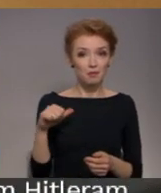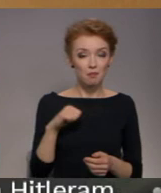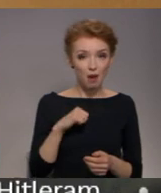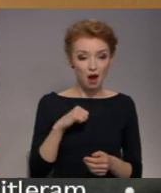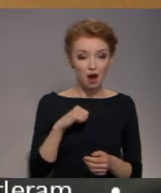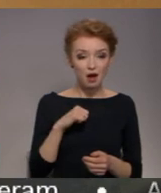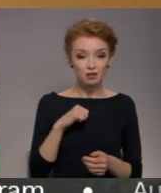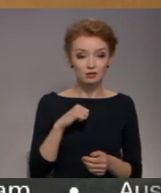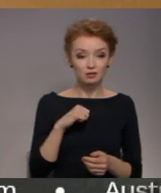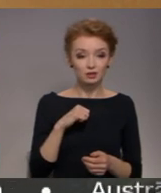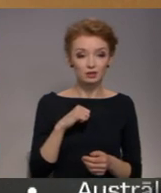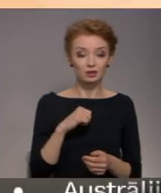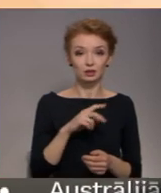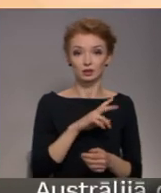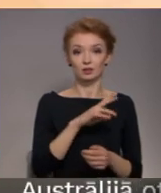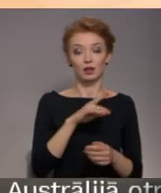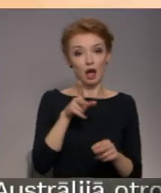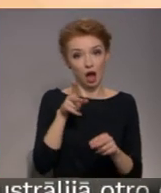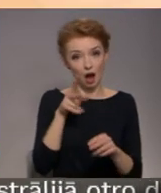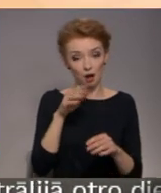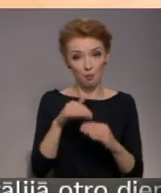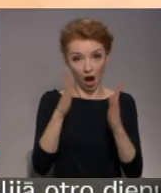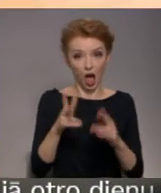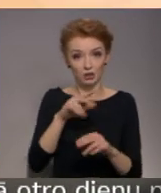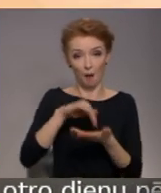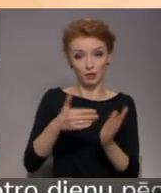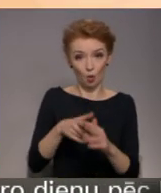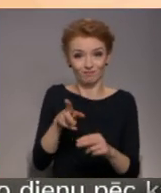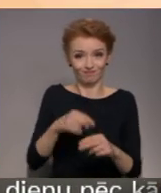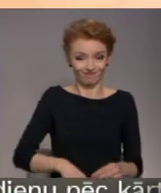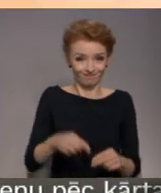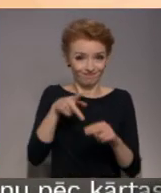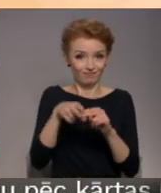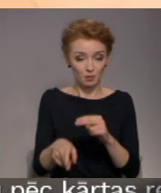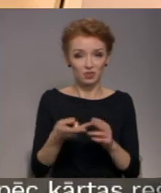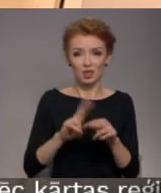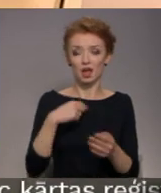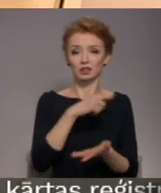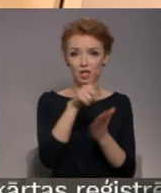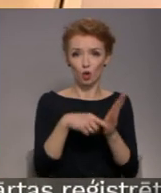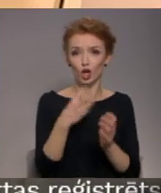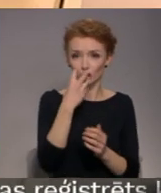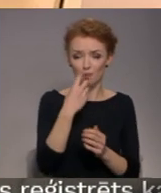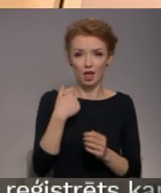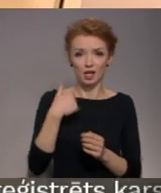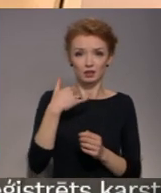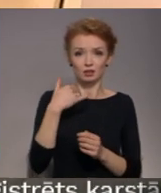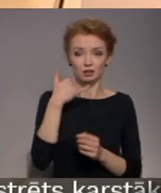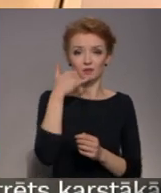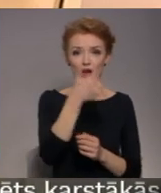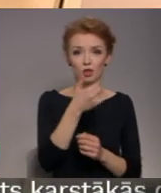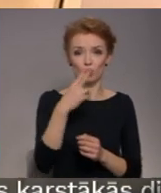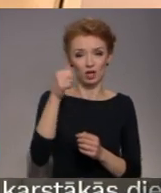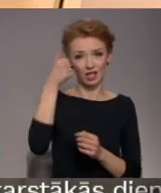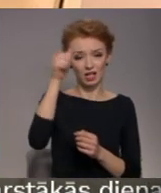neklemētu šo nabas saitu negriezt mājas apstākļos. Tad es dispečerim uzdevu jautājumu savieno ar Igaunijas ātro palīdzību.